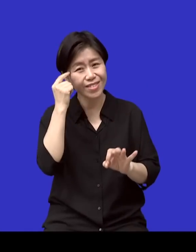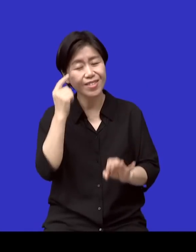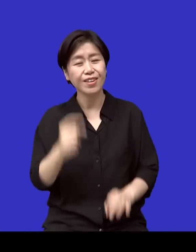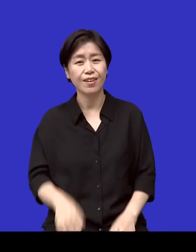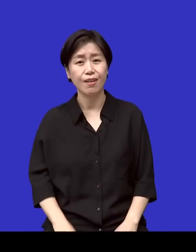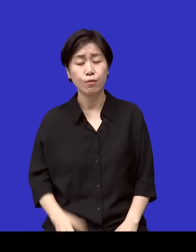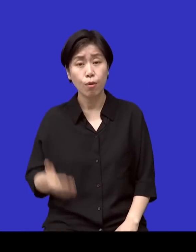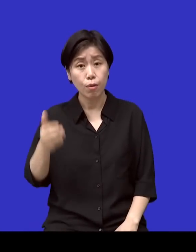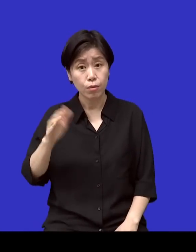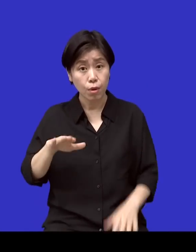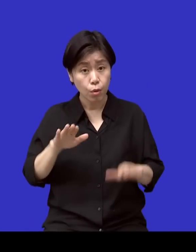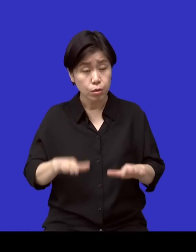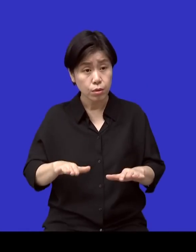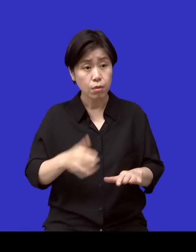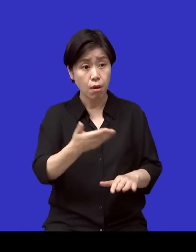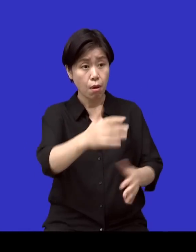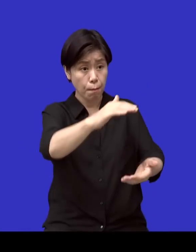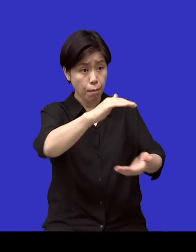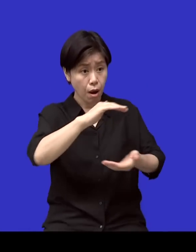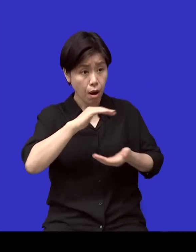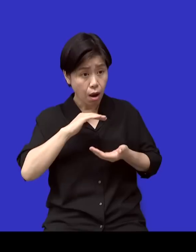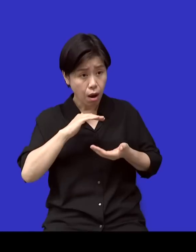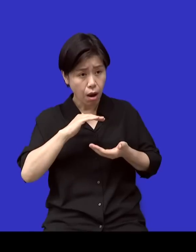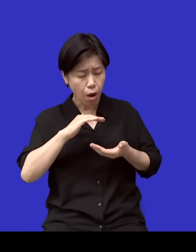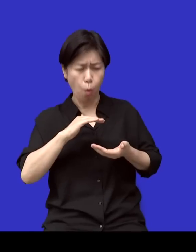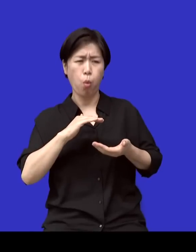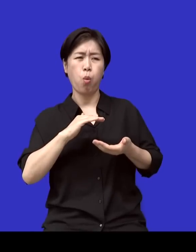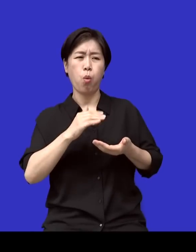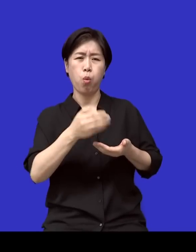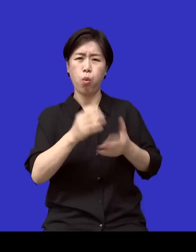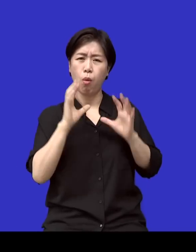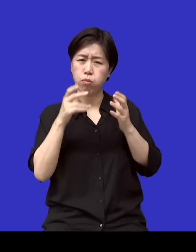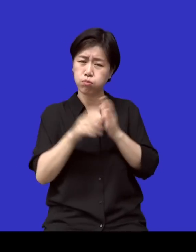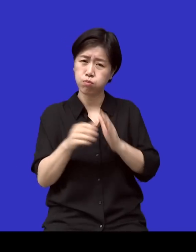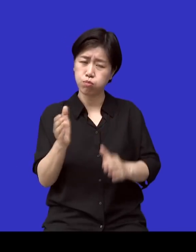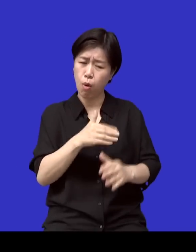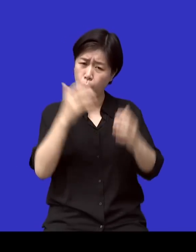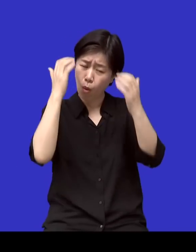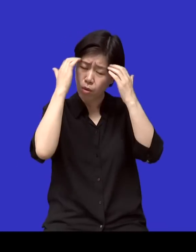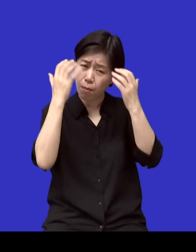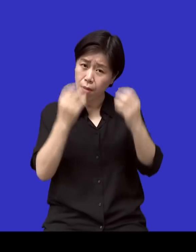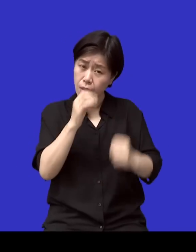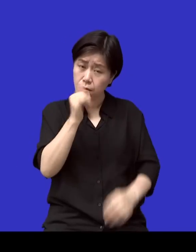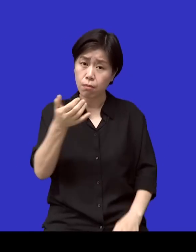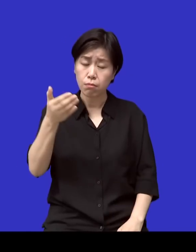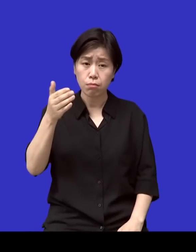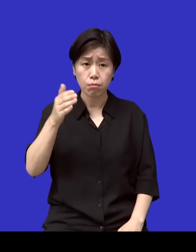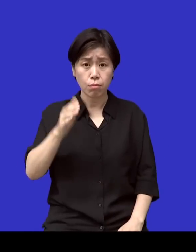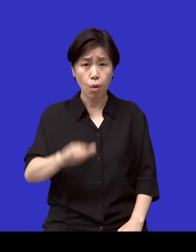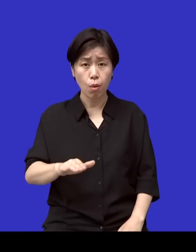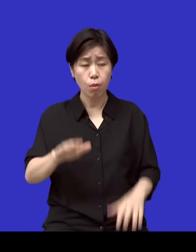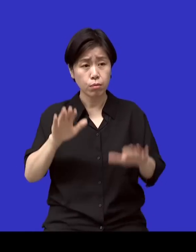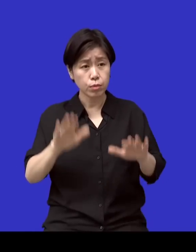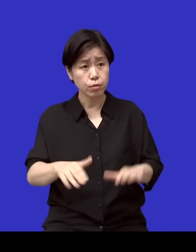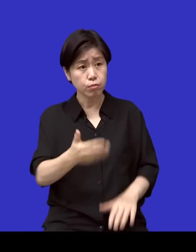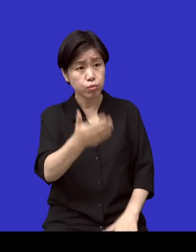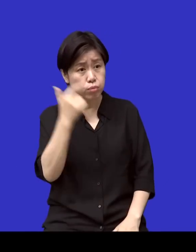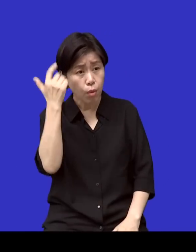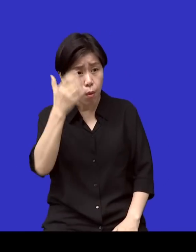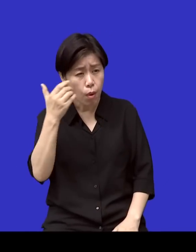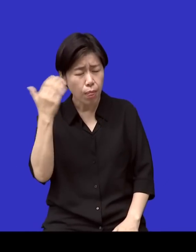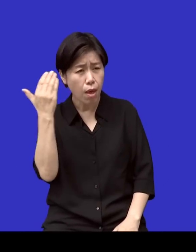너무 힘든 부침을 많이 그 어린 나이에 겪었는데 저렇게 맑을 수가 있나? 그런 결과가 나오는